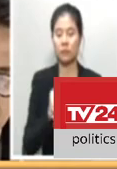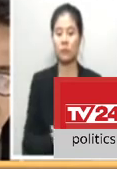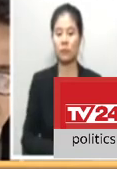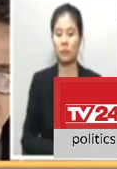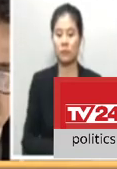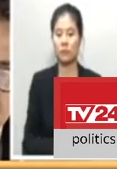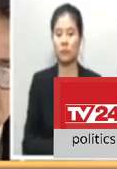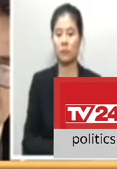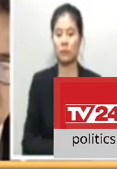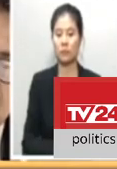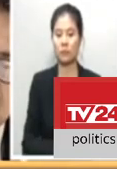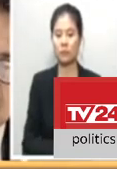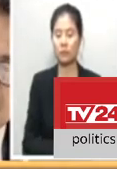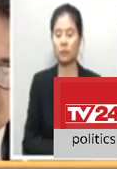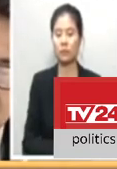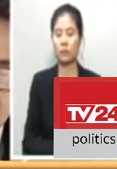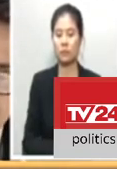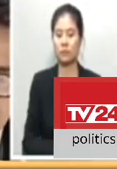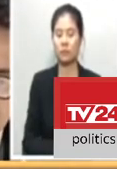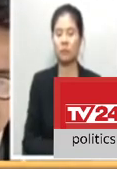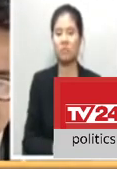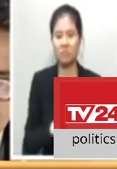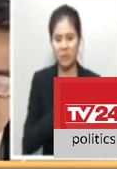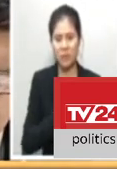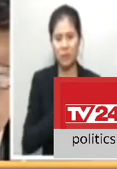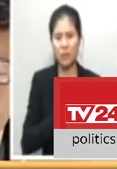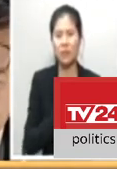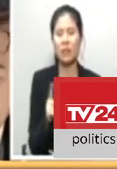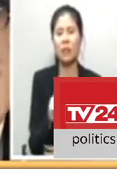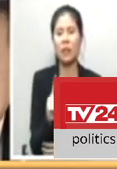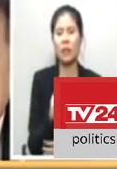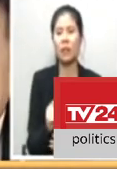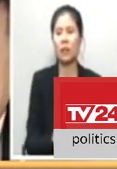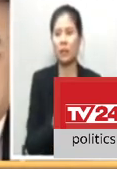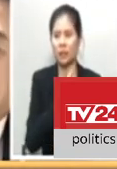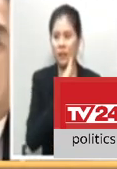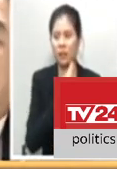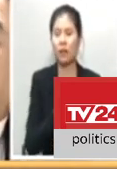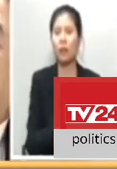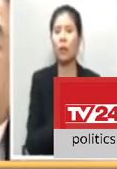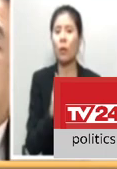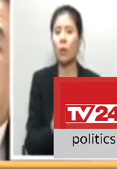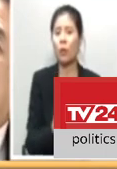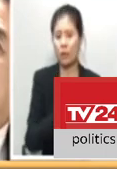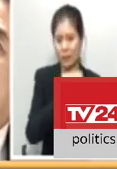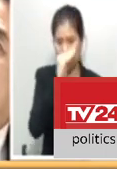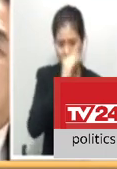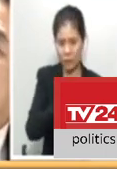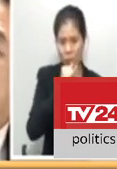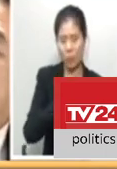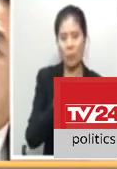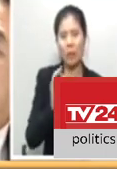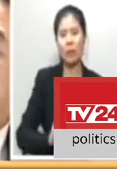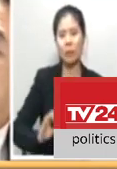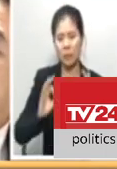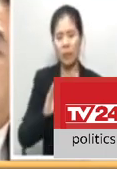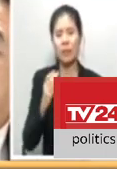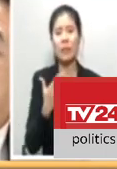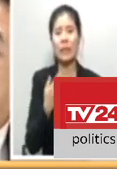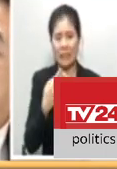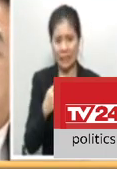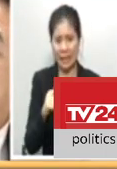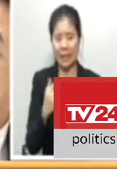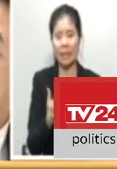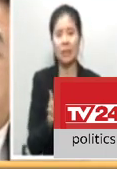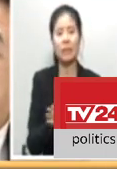น่าใจหายสำหรับบุคลากรที่จะเติบโตมาเป็นกำลังสำคัญของประเทศชาติแต่ว่า